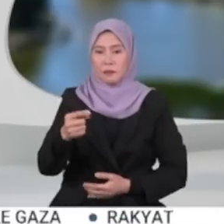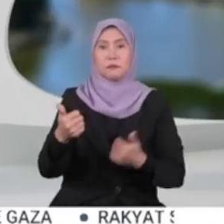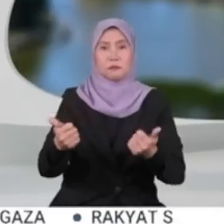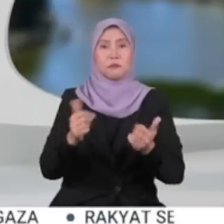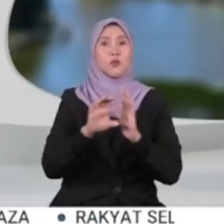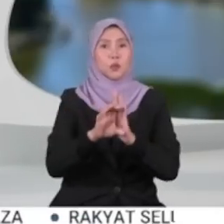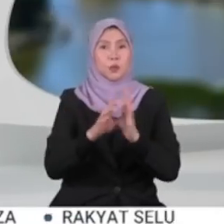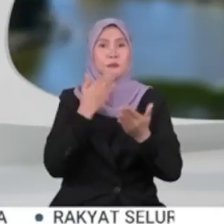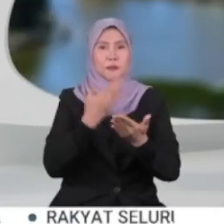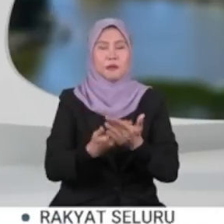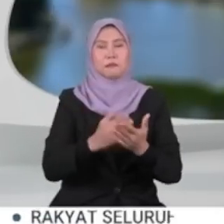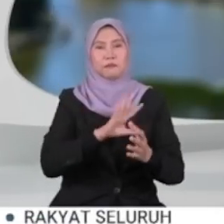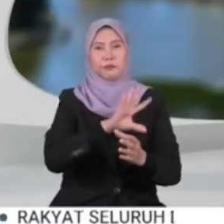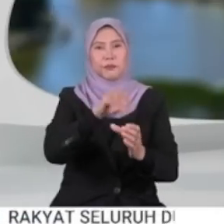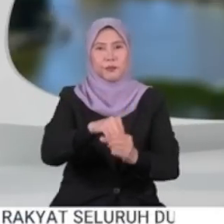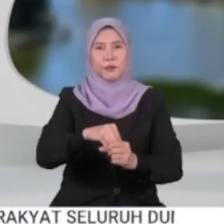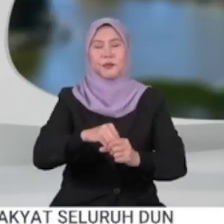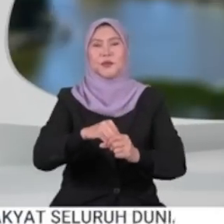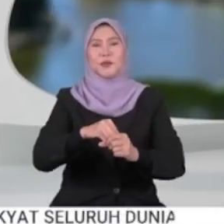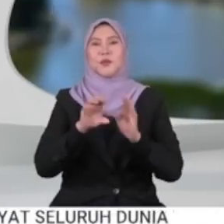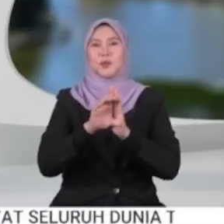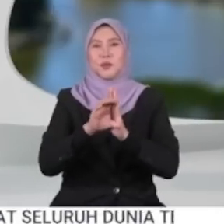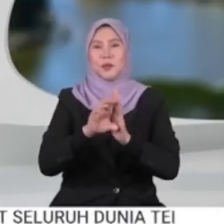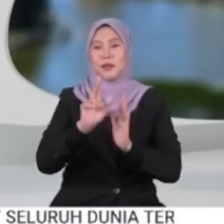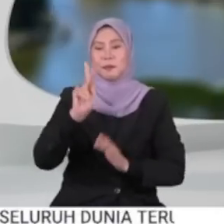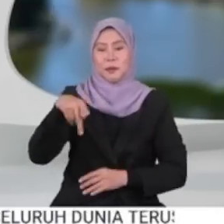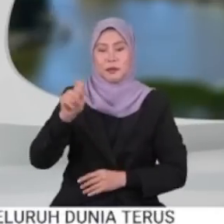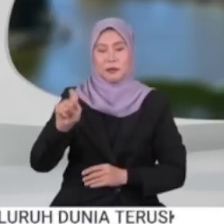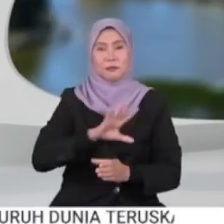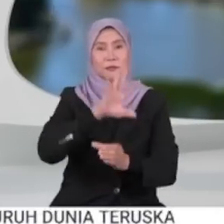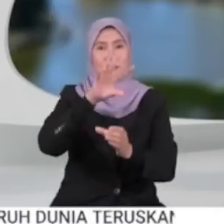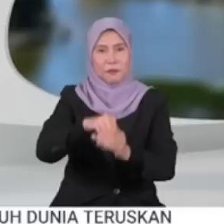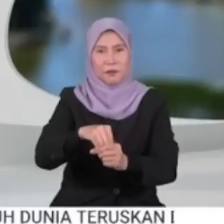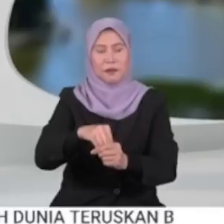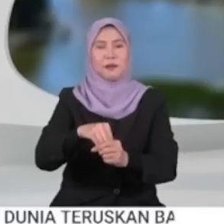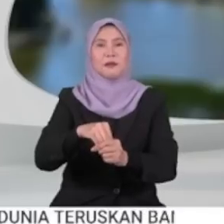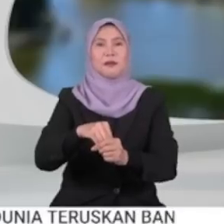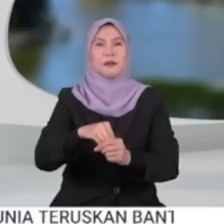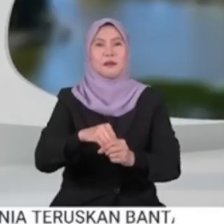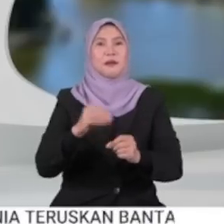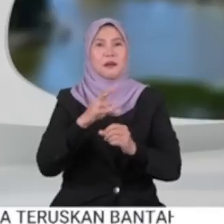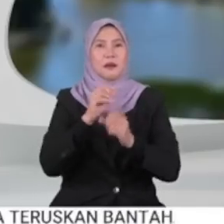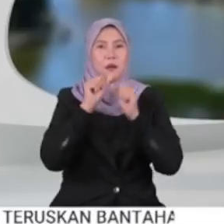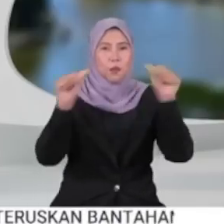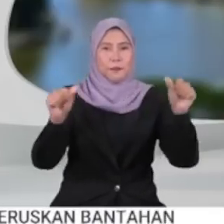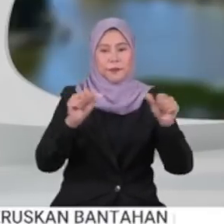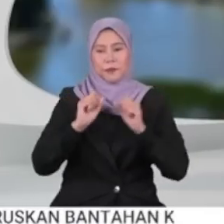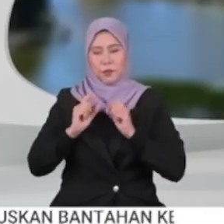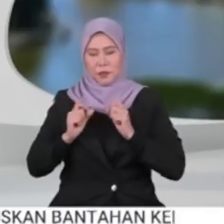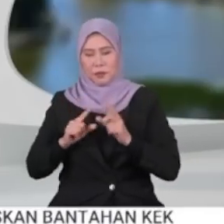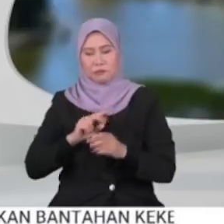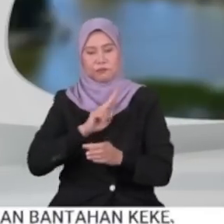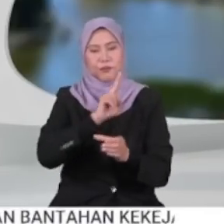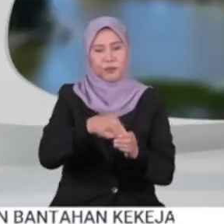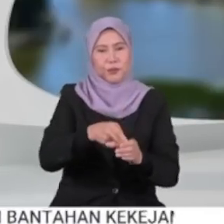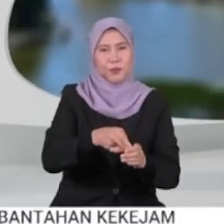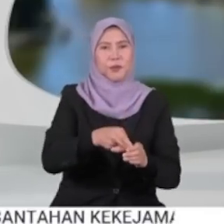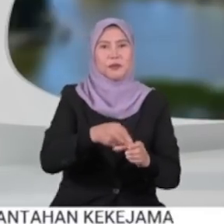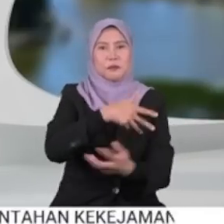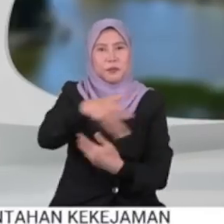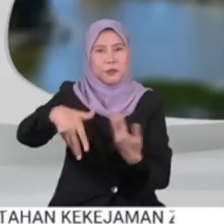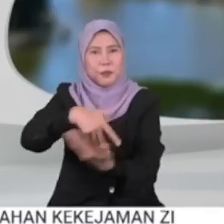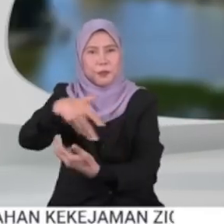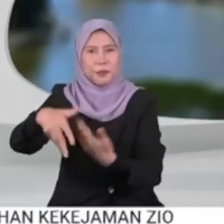contoh penglibatan aktif Kementerian Pengajian Tinggi KPT dan IPT awam serta swasta turun padang mendekati